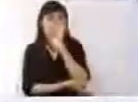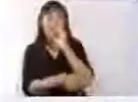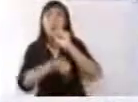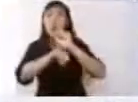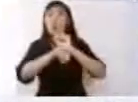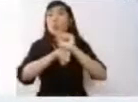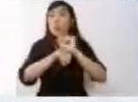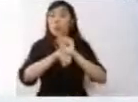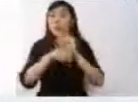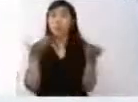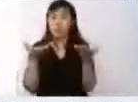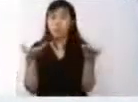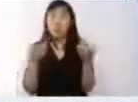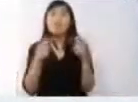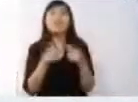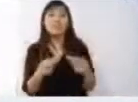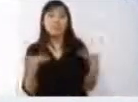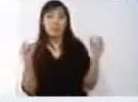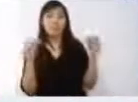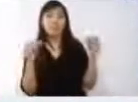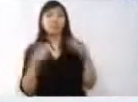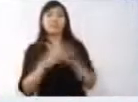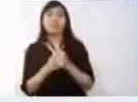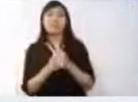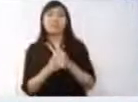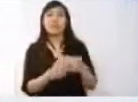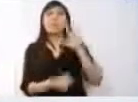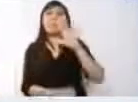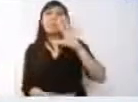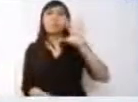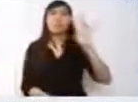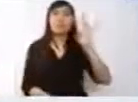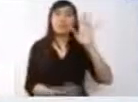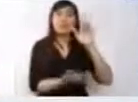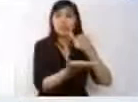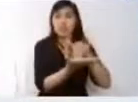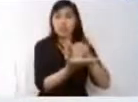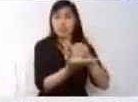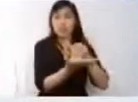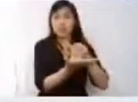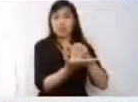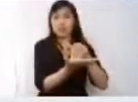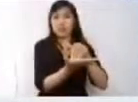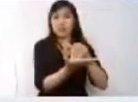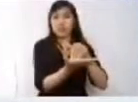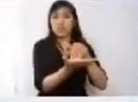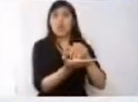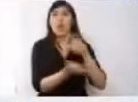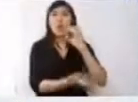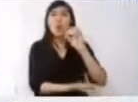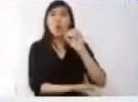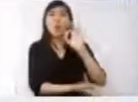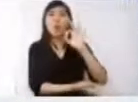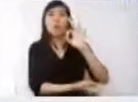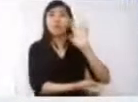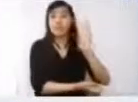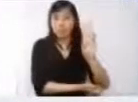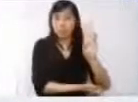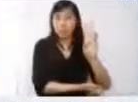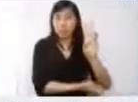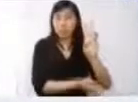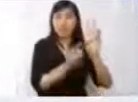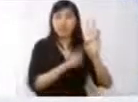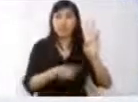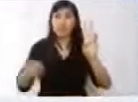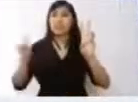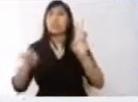As of today, ilan na po ba yung bilang ng mga kababayan nating tinamaan ng COVID-19 at kumusta rin po yung